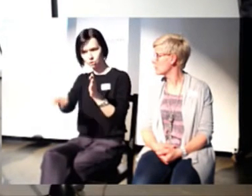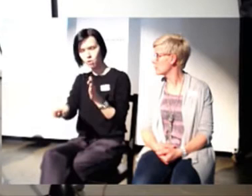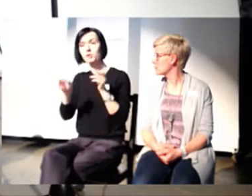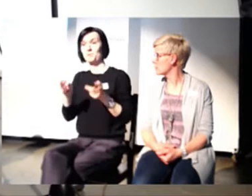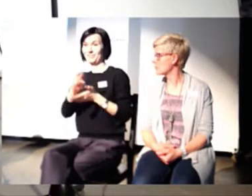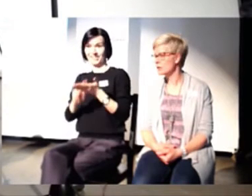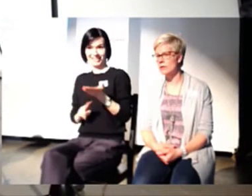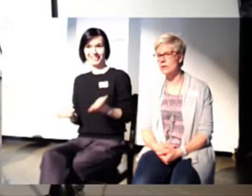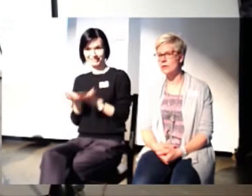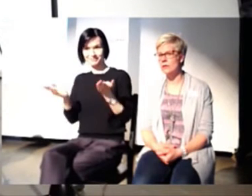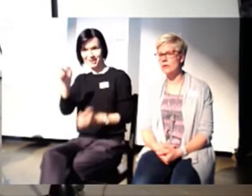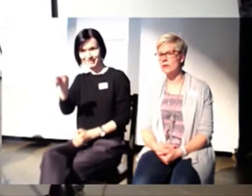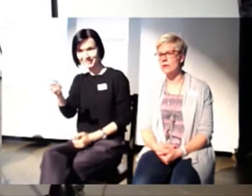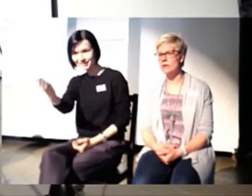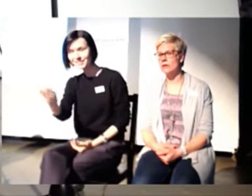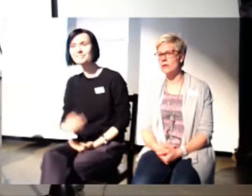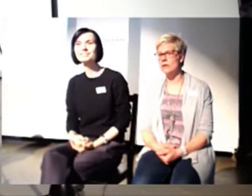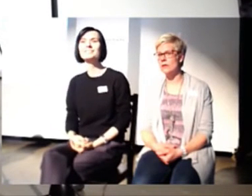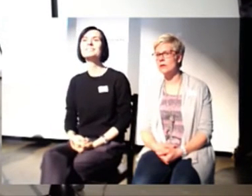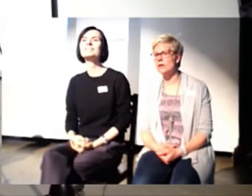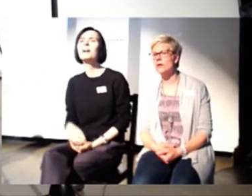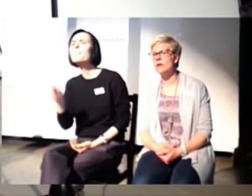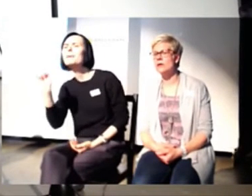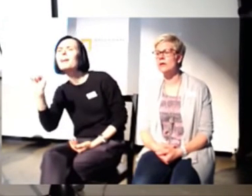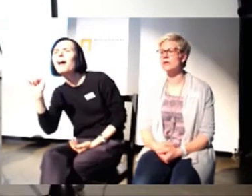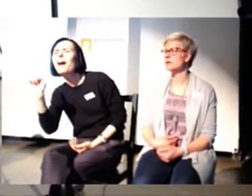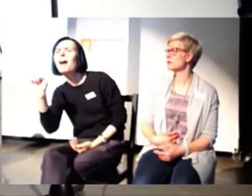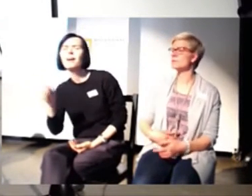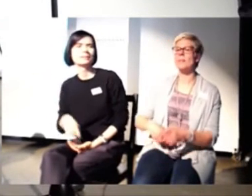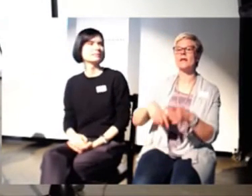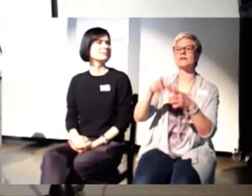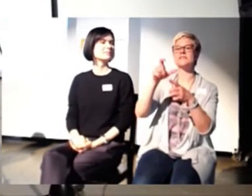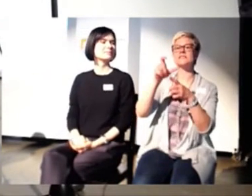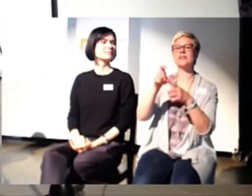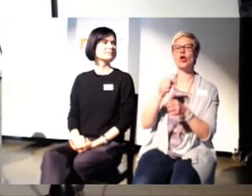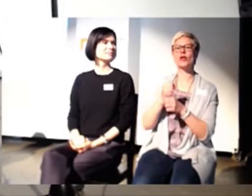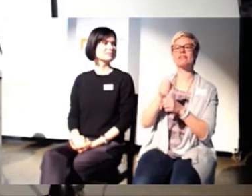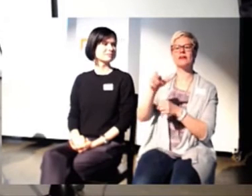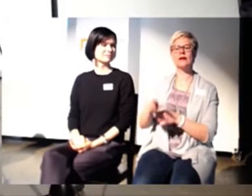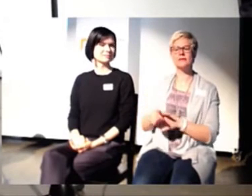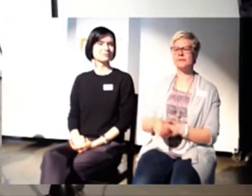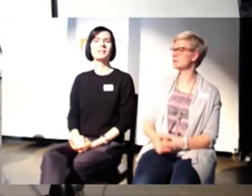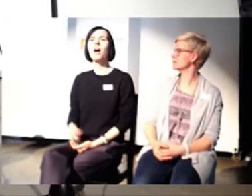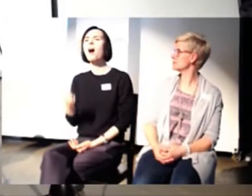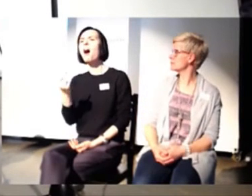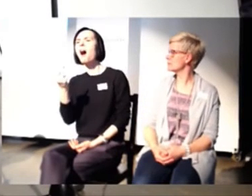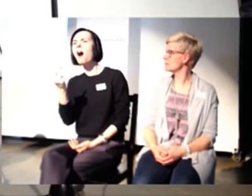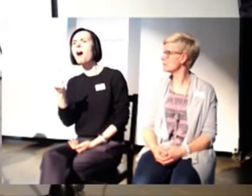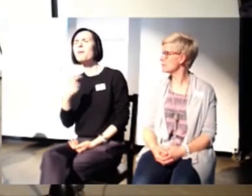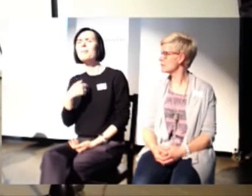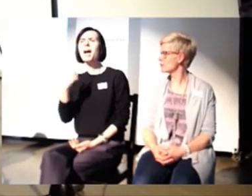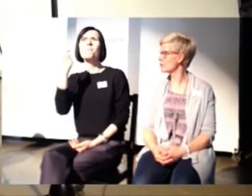taiteilija. Ja sanottaja. Mikä? Sanoittaja. Mä arvan, mitä mä kuulin ensin, että olet